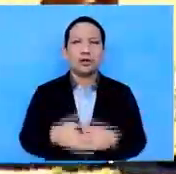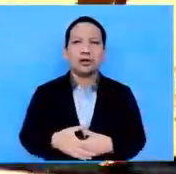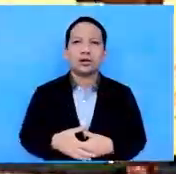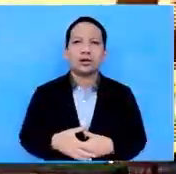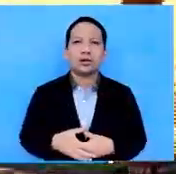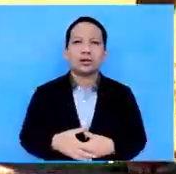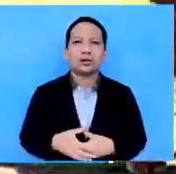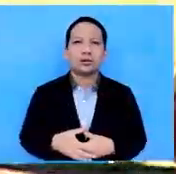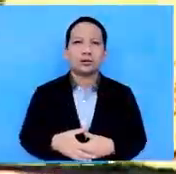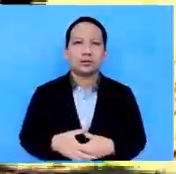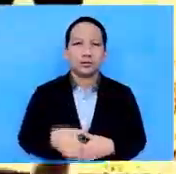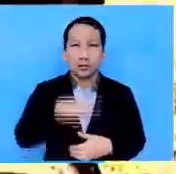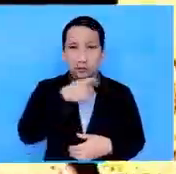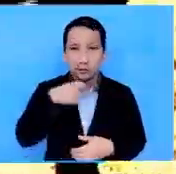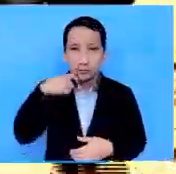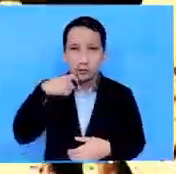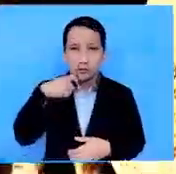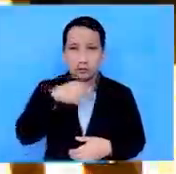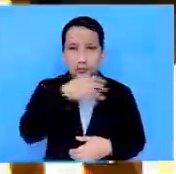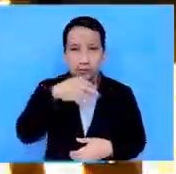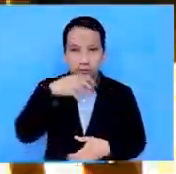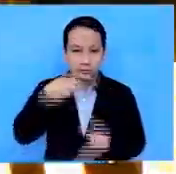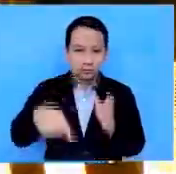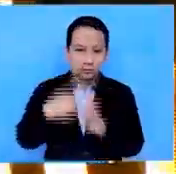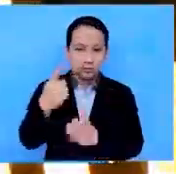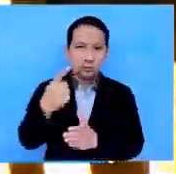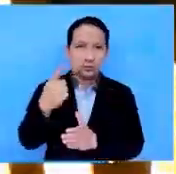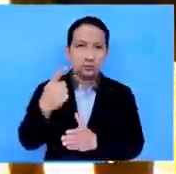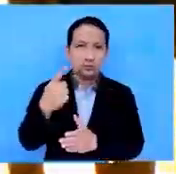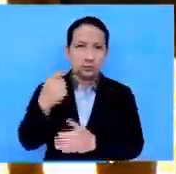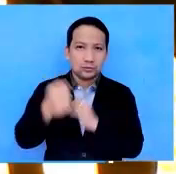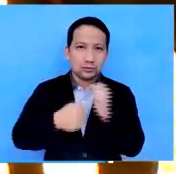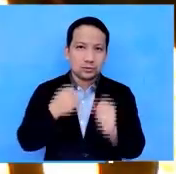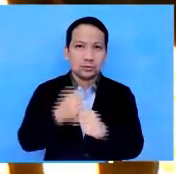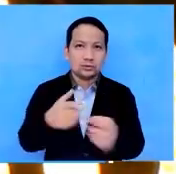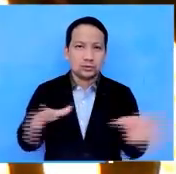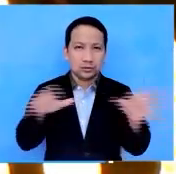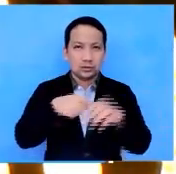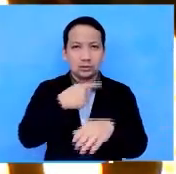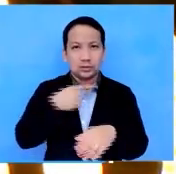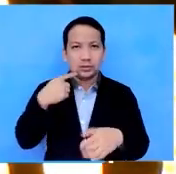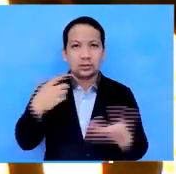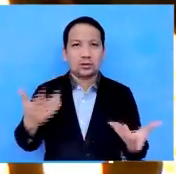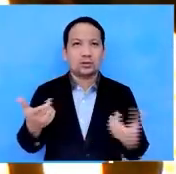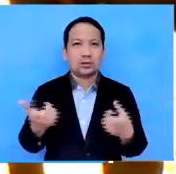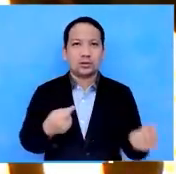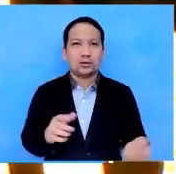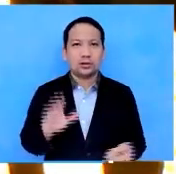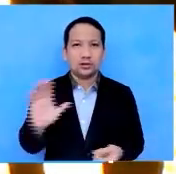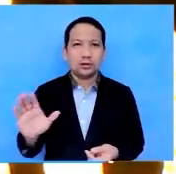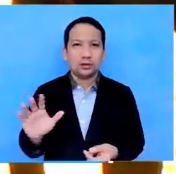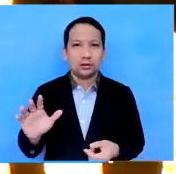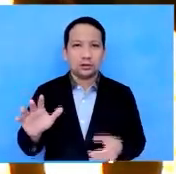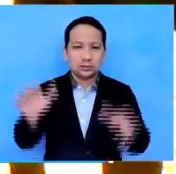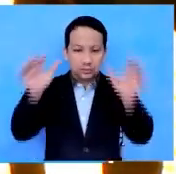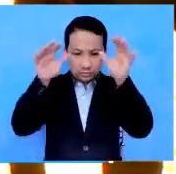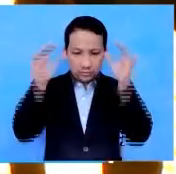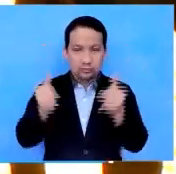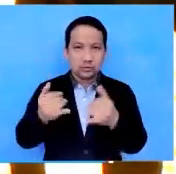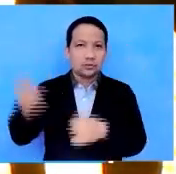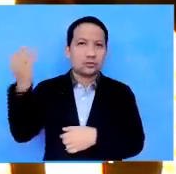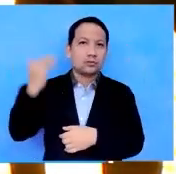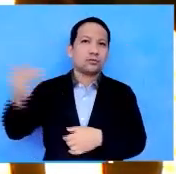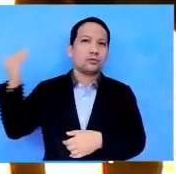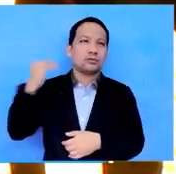pagsasaka ay isang beses lang sa isang taon pagkatapos po ng sakahan wala ng ginagawa yung aming mga kalabaw ng mga ninuno namin So